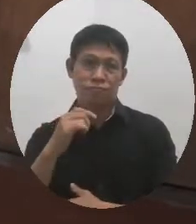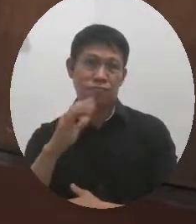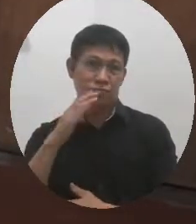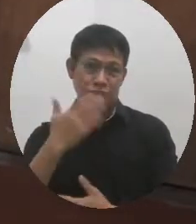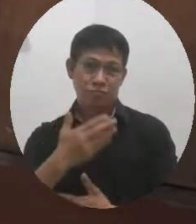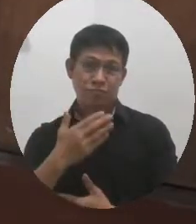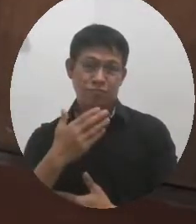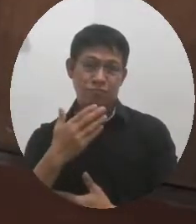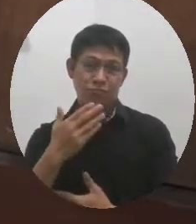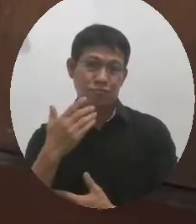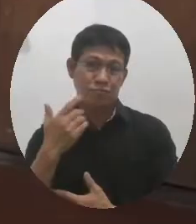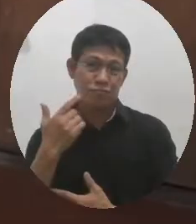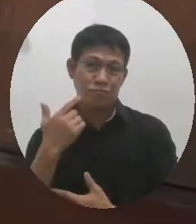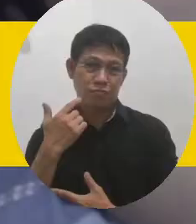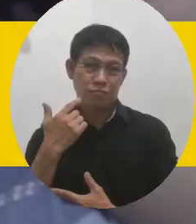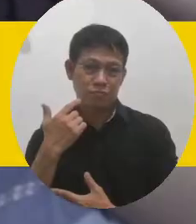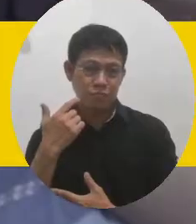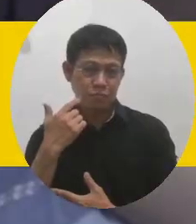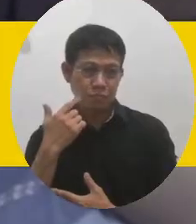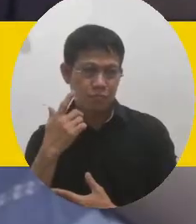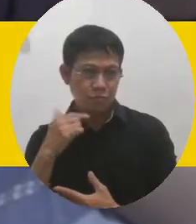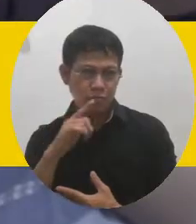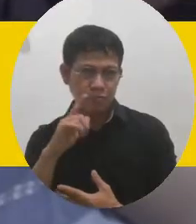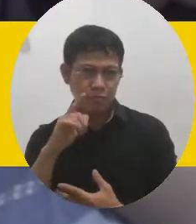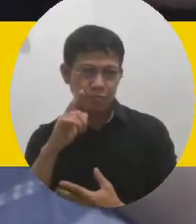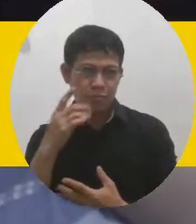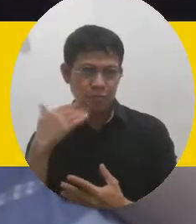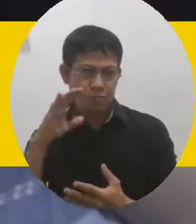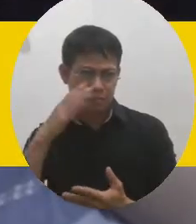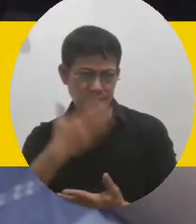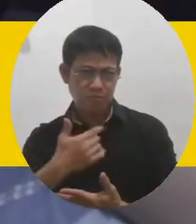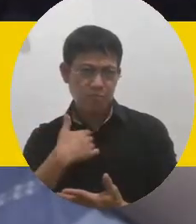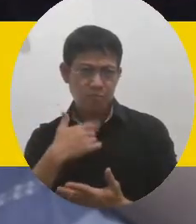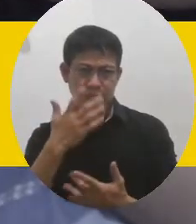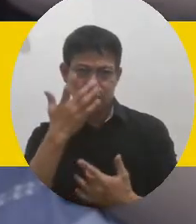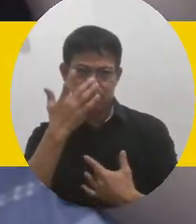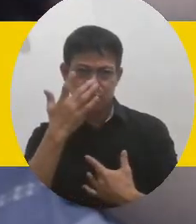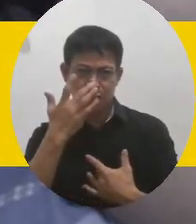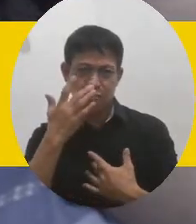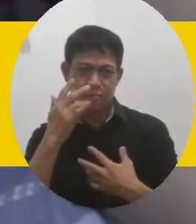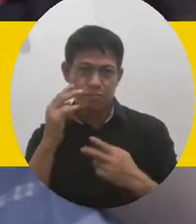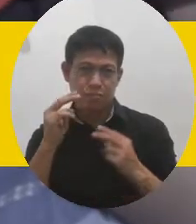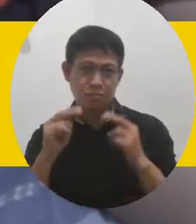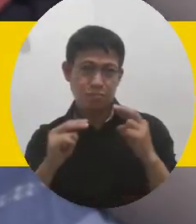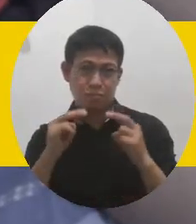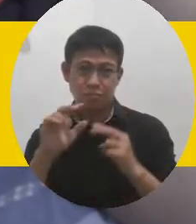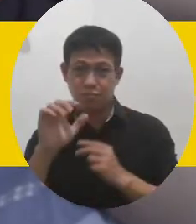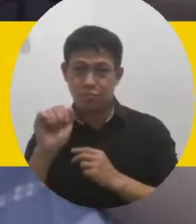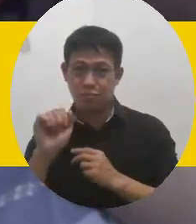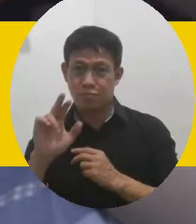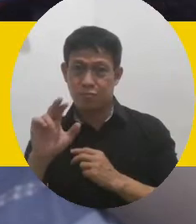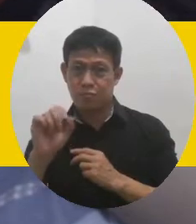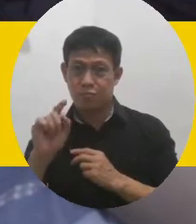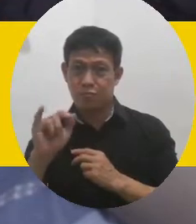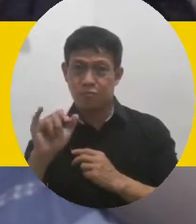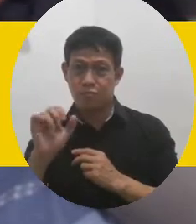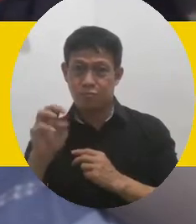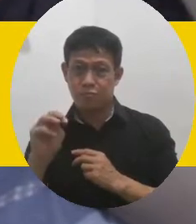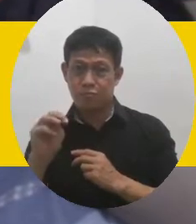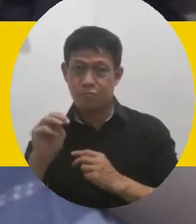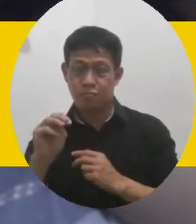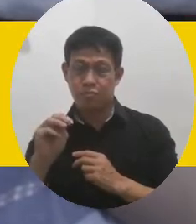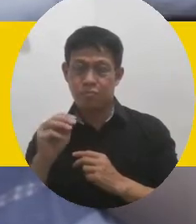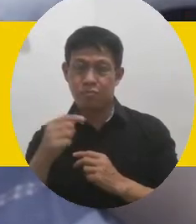Balagat. Ang kanyang sakit ay autism or is autism spectrum disorder.